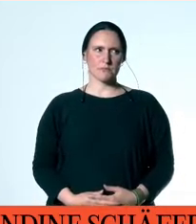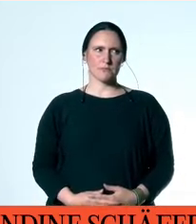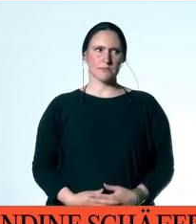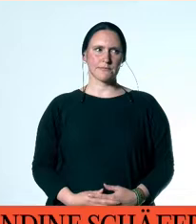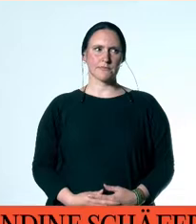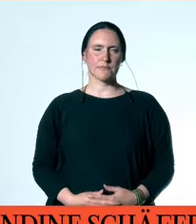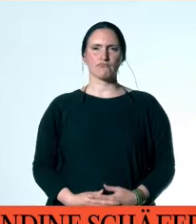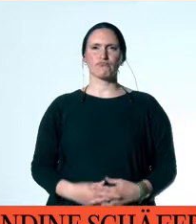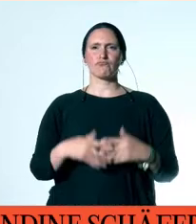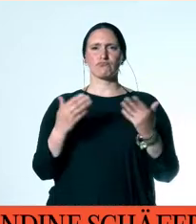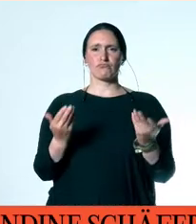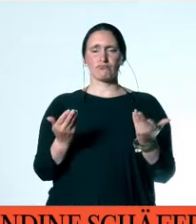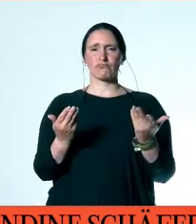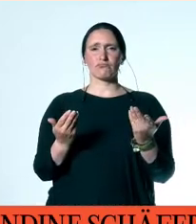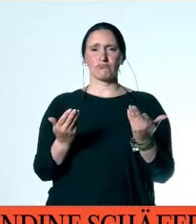a way of finding